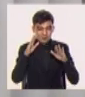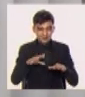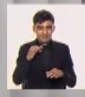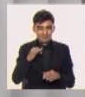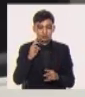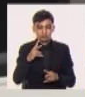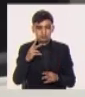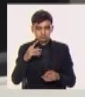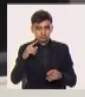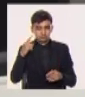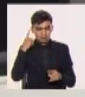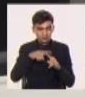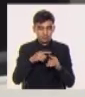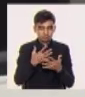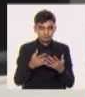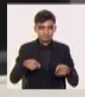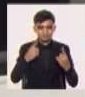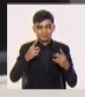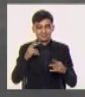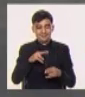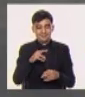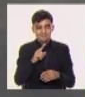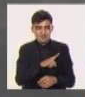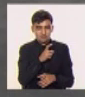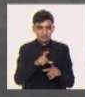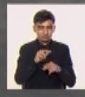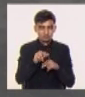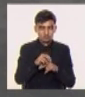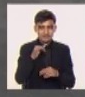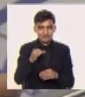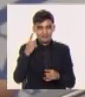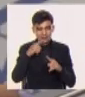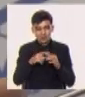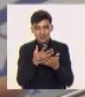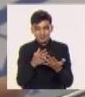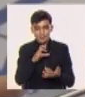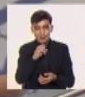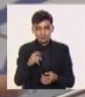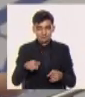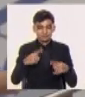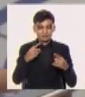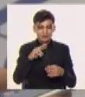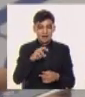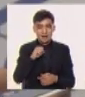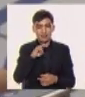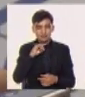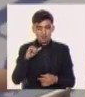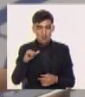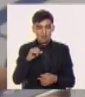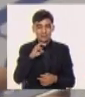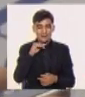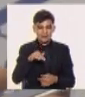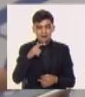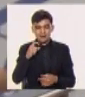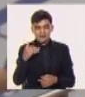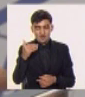меңгерген заманауи мамандар дайындау, сондай-ақ оқу орнының технологиялық базасын дамыту. Атырауский университет нефтегазы мен Софи Өтебаев. Біздің оқу орны